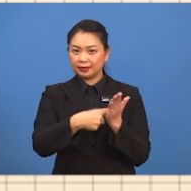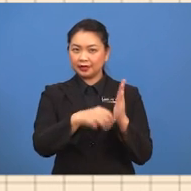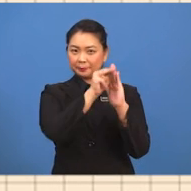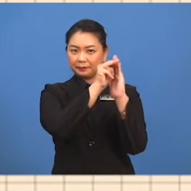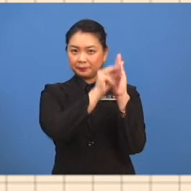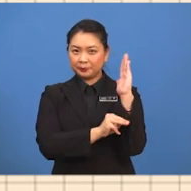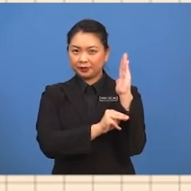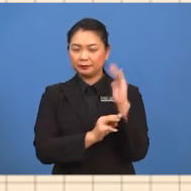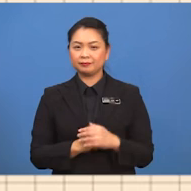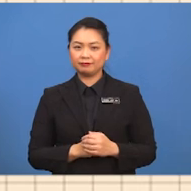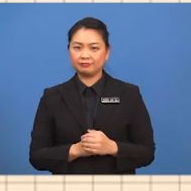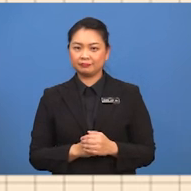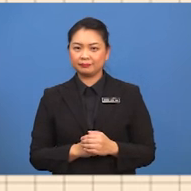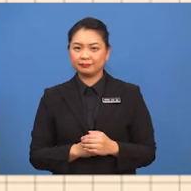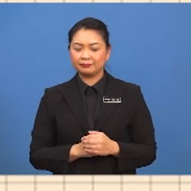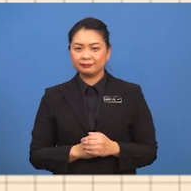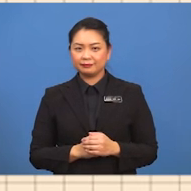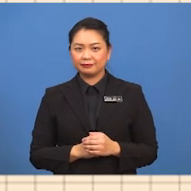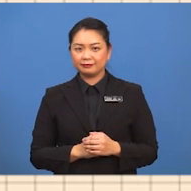minimum.